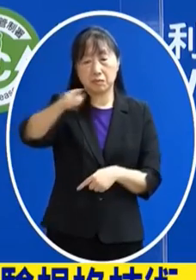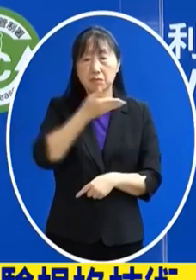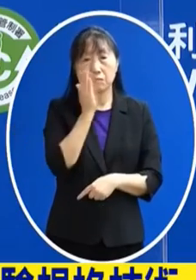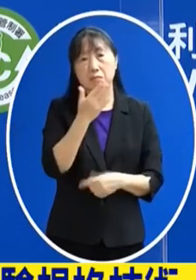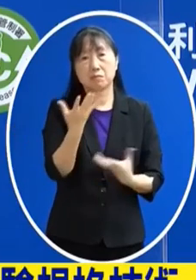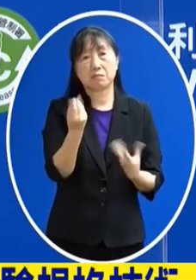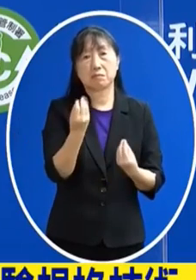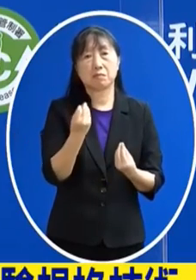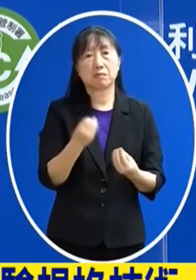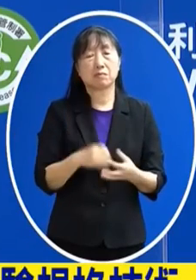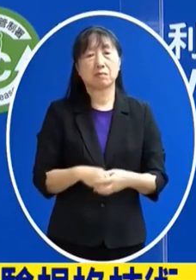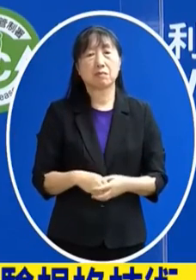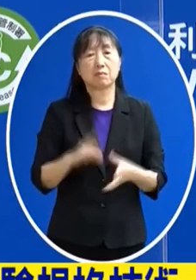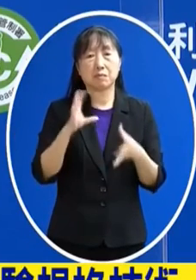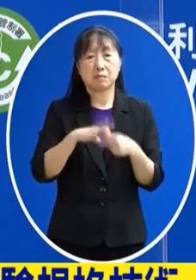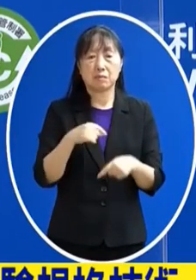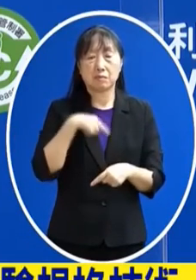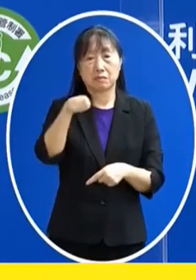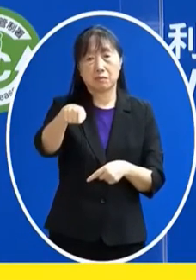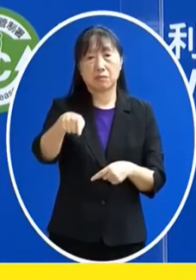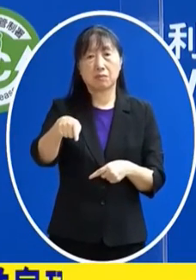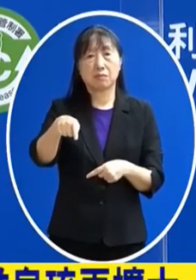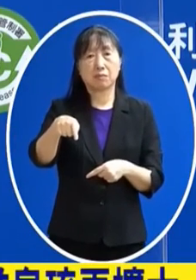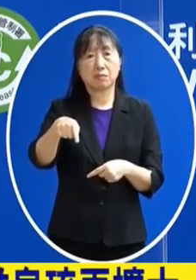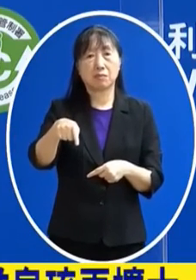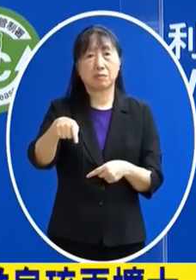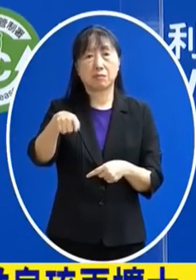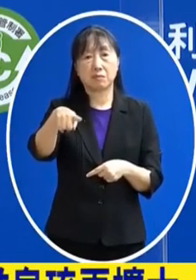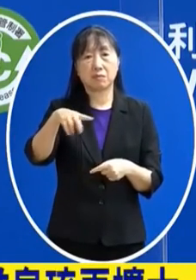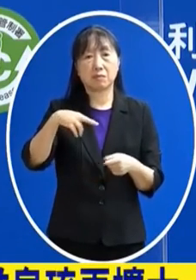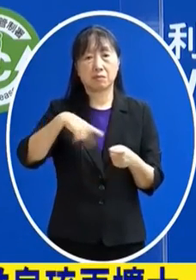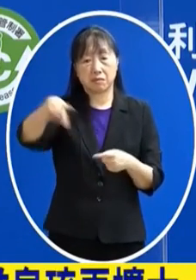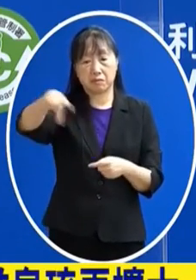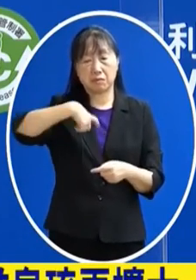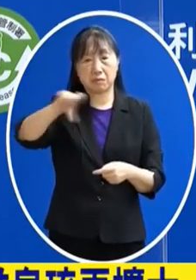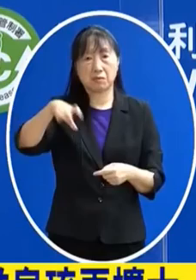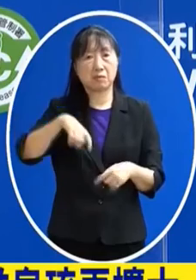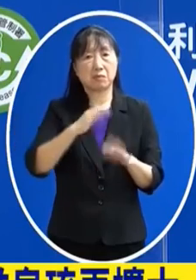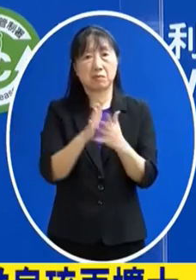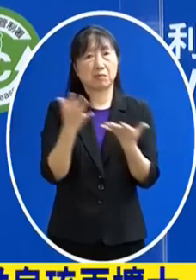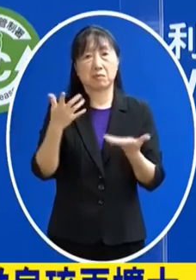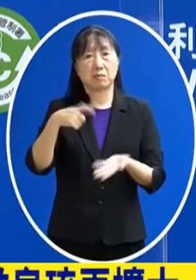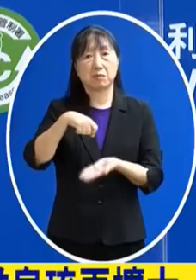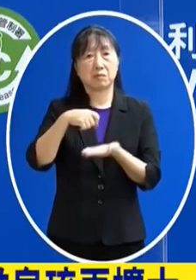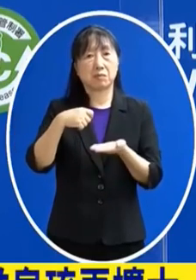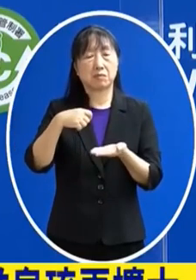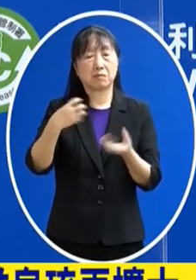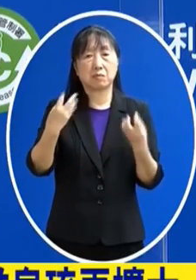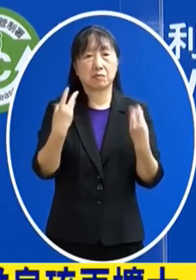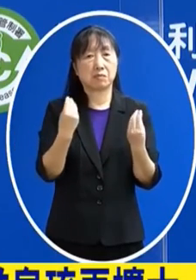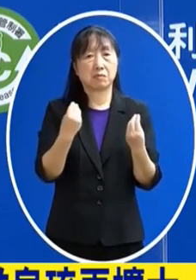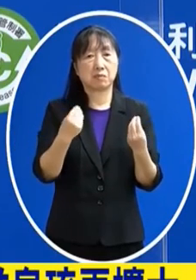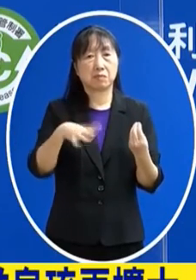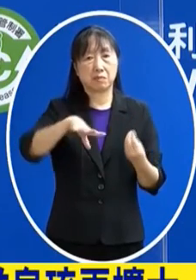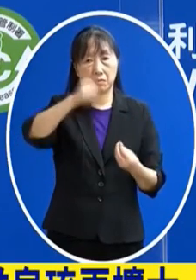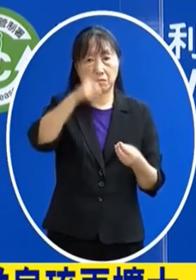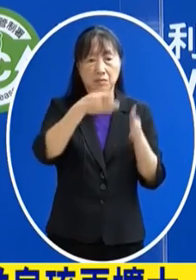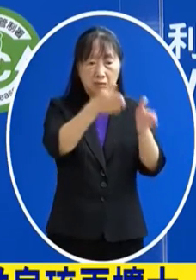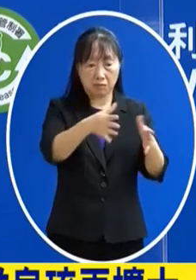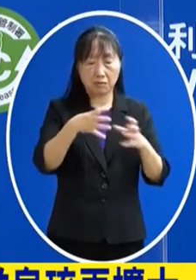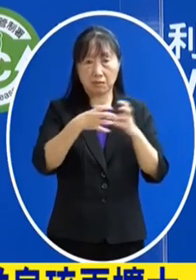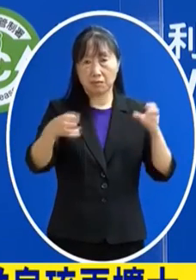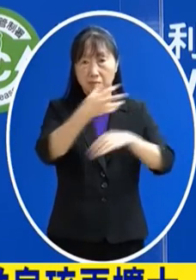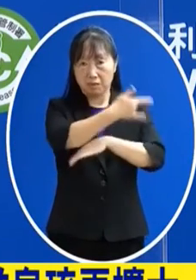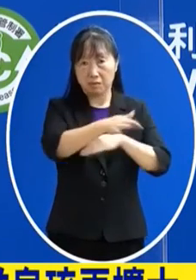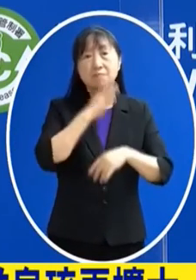点在，好，所以也没有对方的国家来跟我们提出来的哈，所以目前我讲说先柏流，好，在我们的